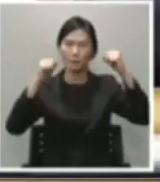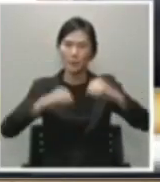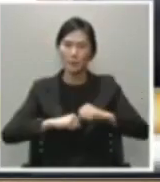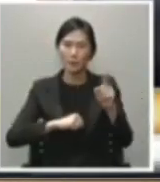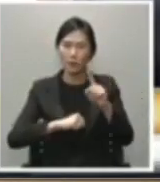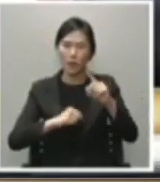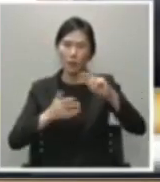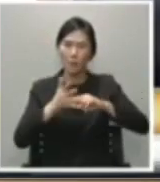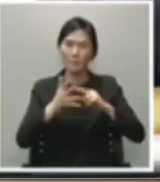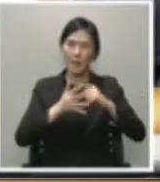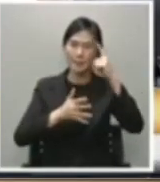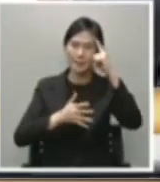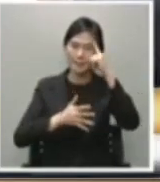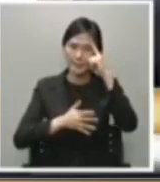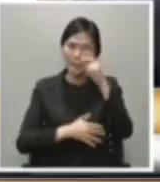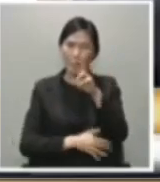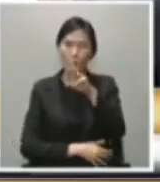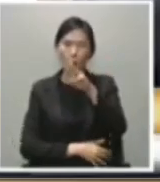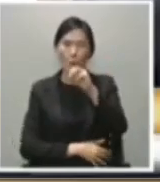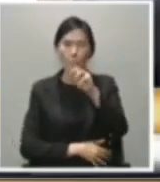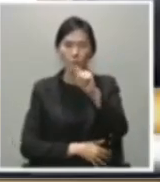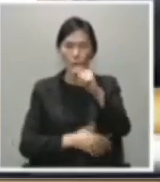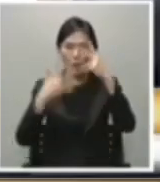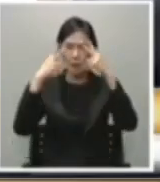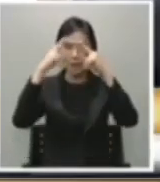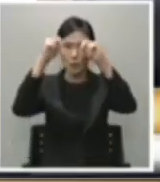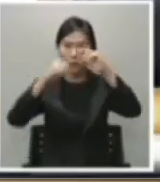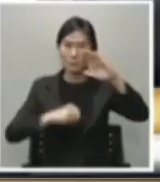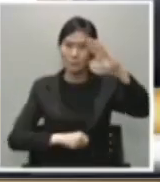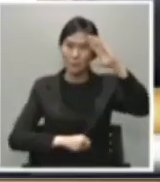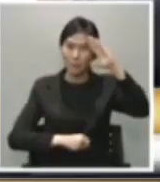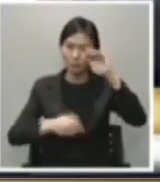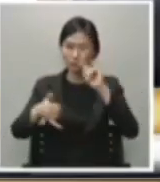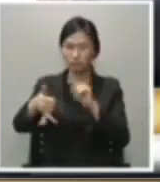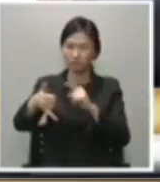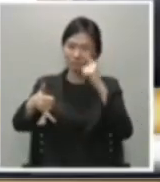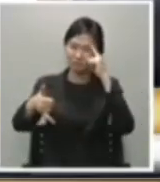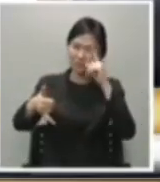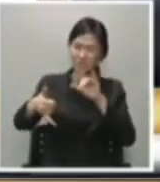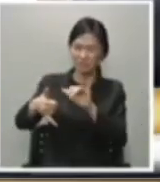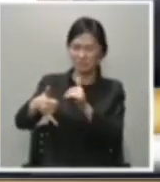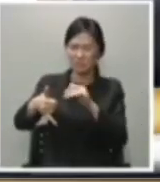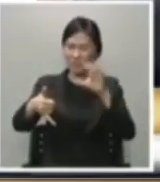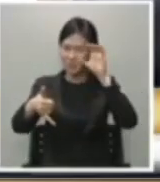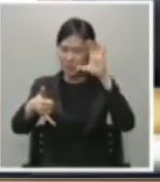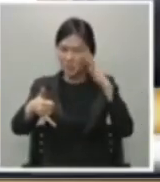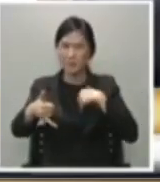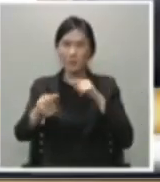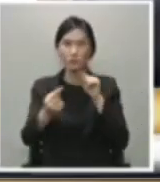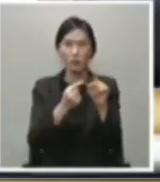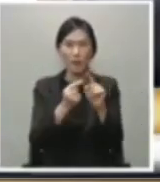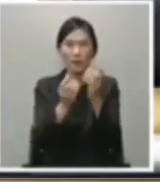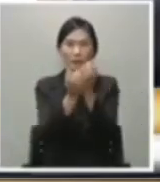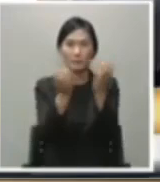ม่ไว้วางใจนายกรัฐมนตรีพลเอกประยุทธ์จันทร์โอชาตามรัฐธรรมนูญมาตรา